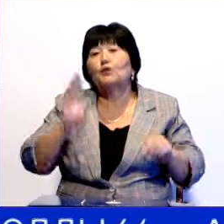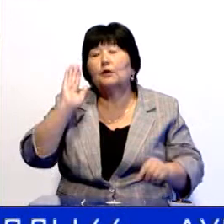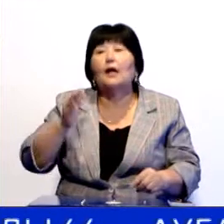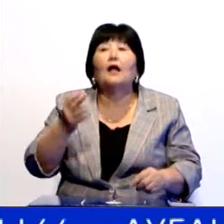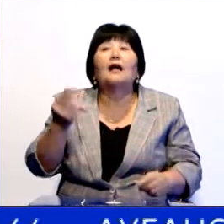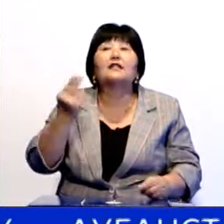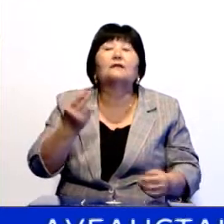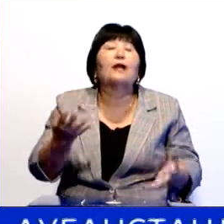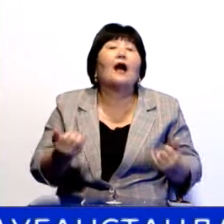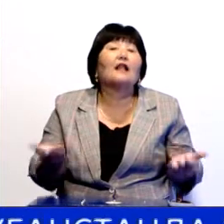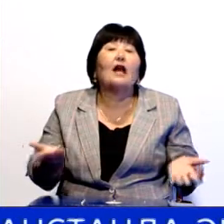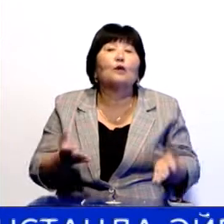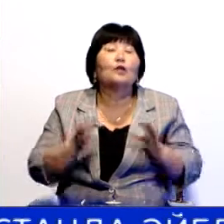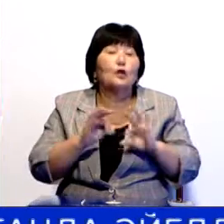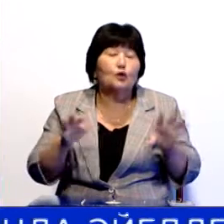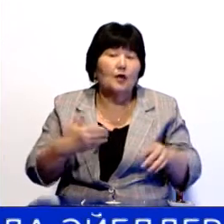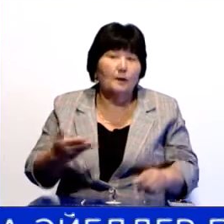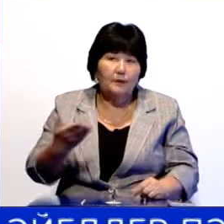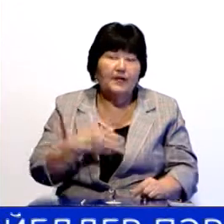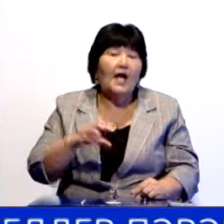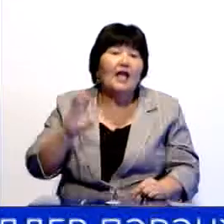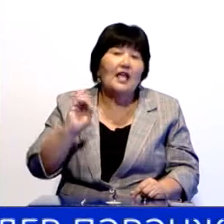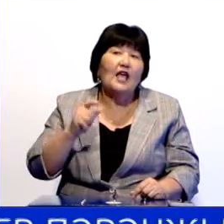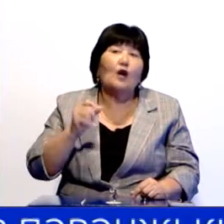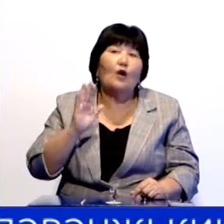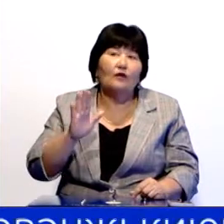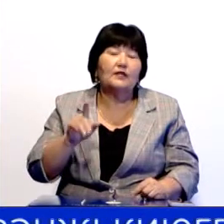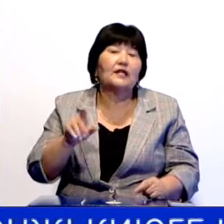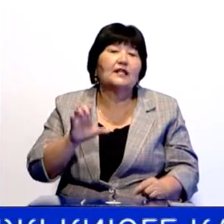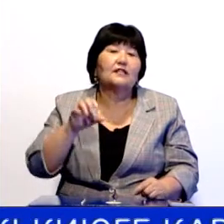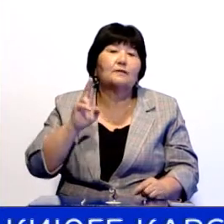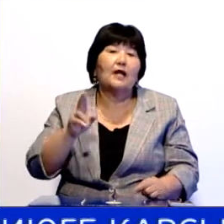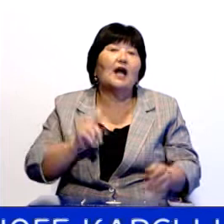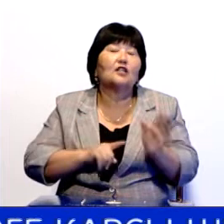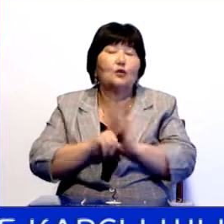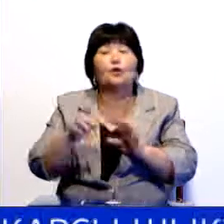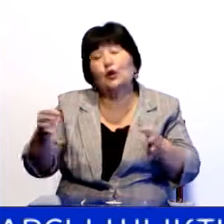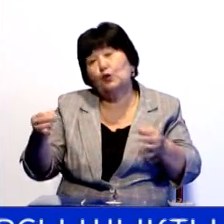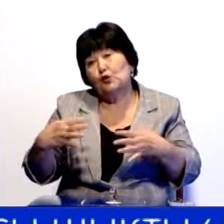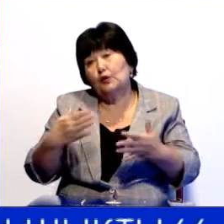керек екенін түсіндіріп жатыр. Бізге ЕГОВ-тан кіріп, ЭЦП ашу керек екенін түсіндіріп жатыр.